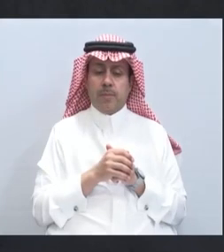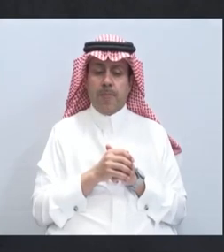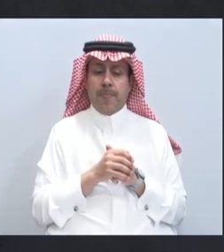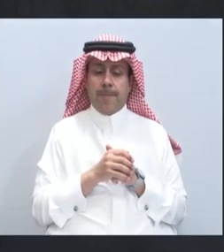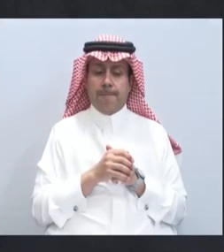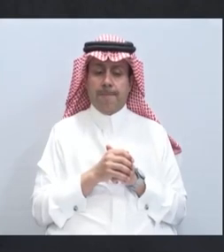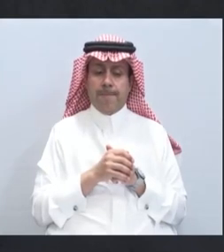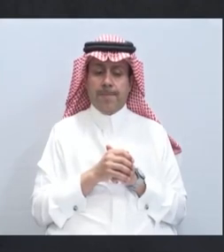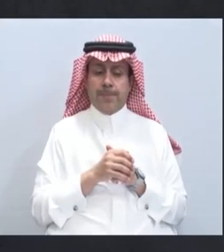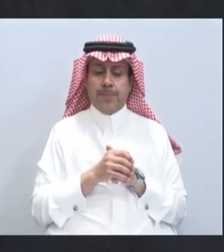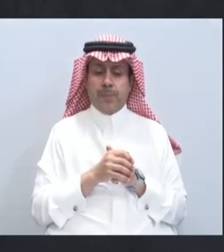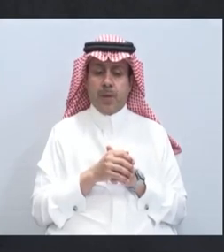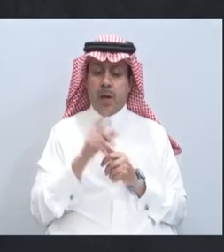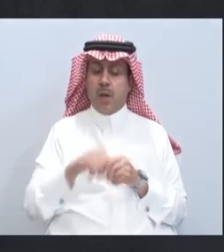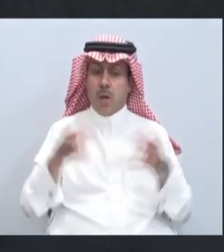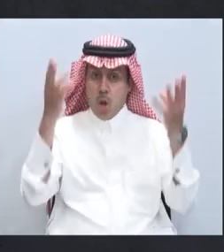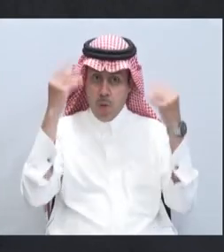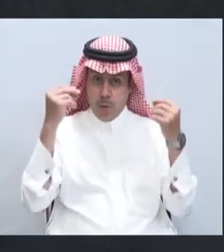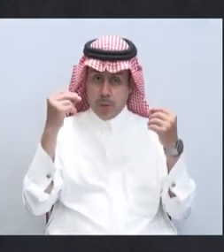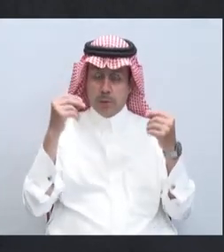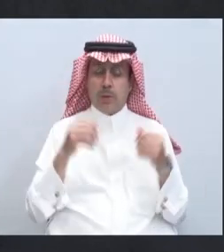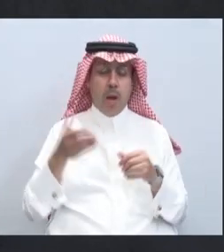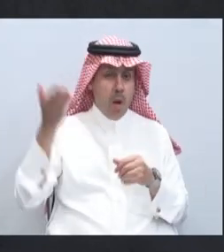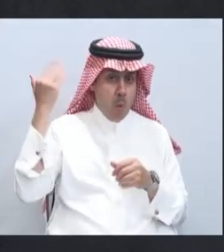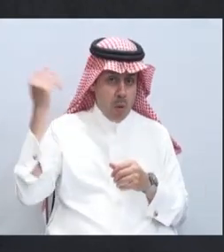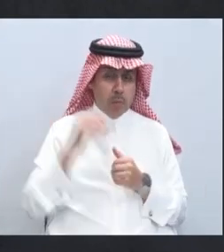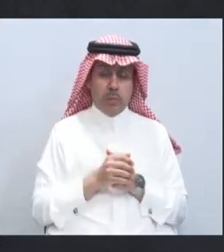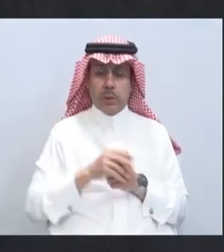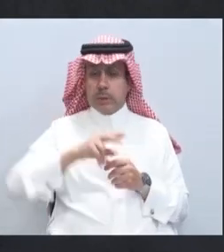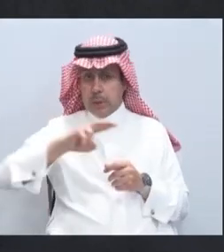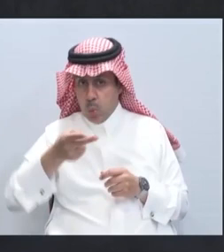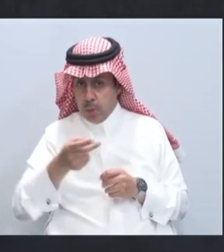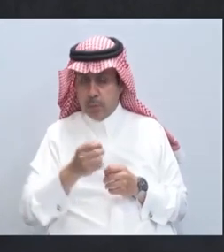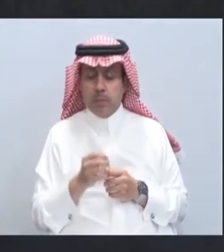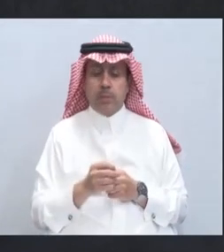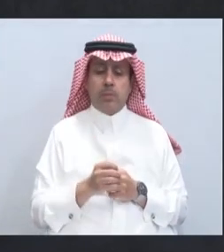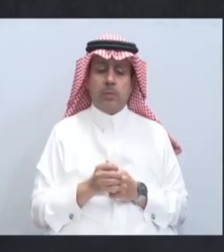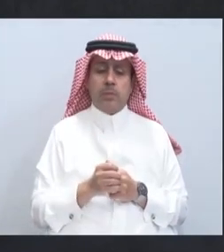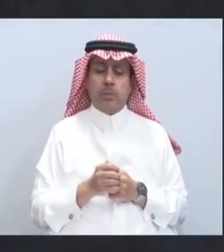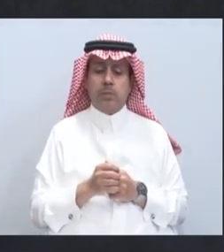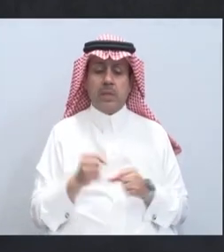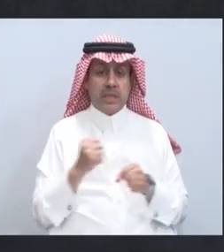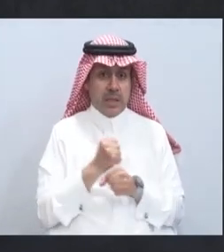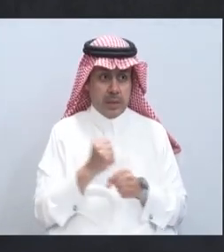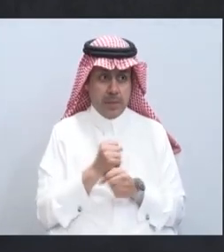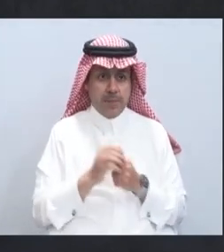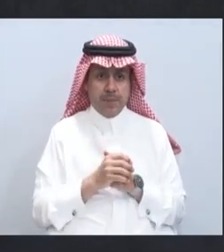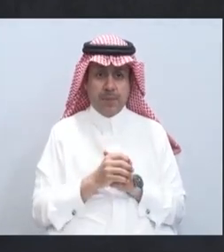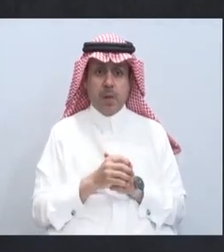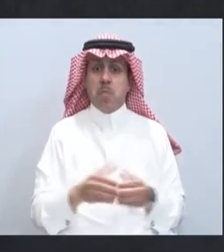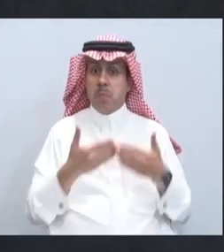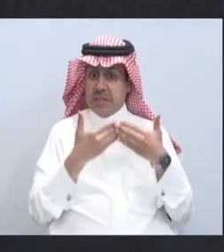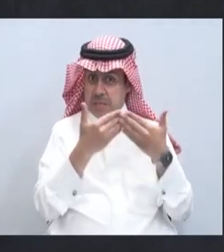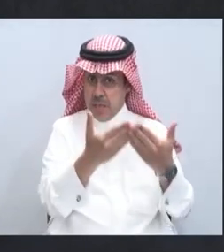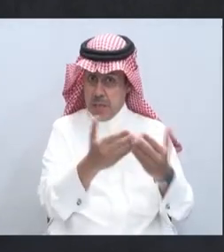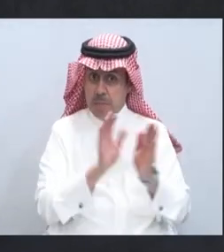هذه المعلومات التقليديه نقوم بتحويلها باستخدام او بالاستعانه